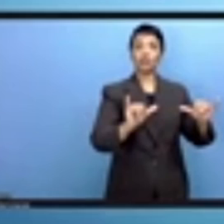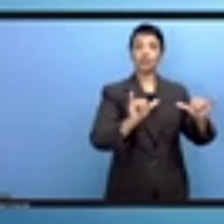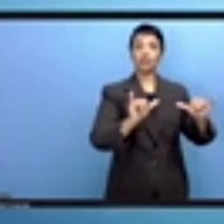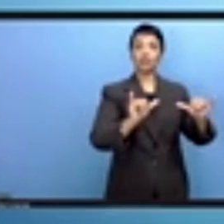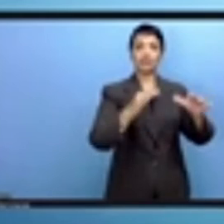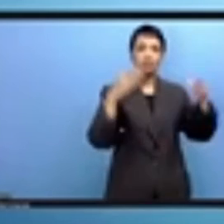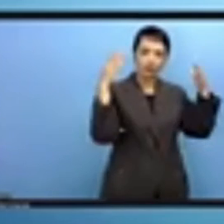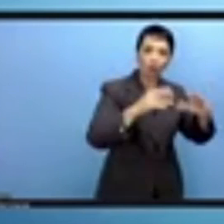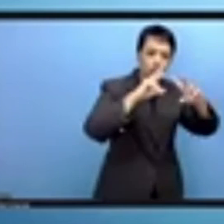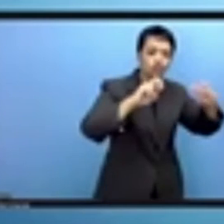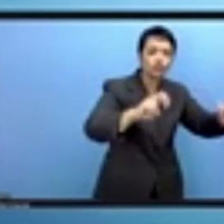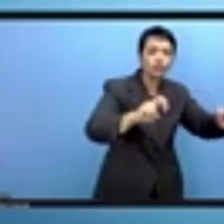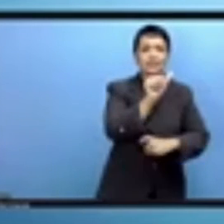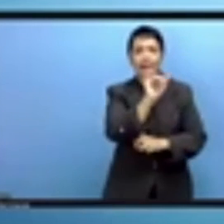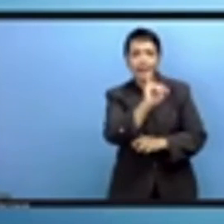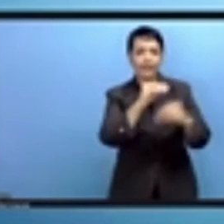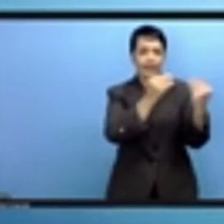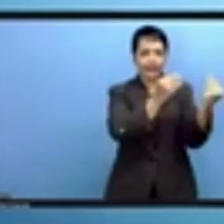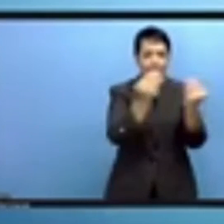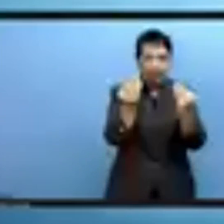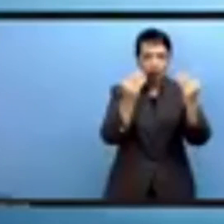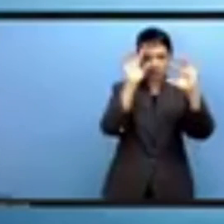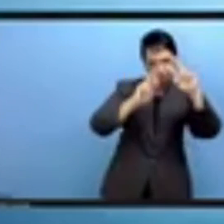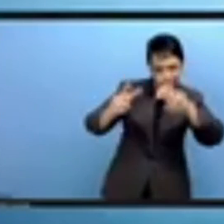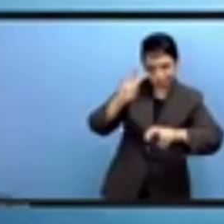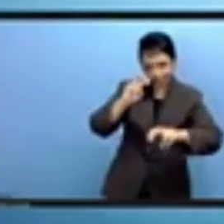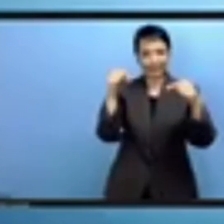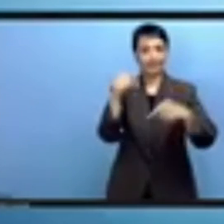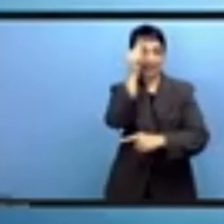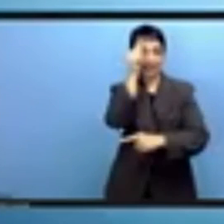我们进行了有关 AI 的